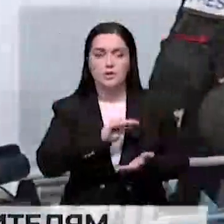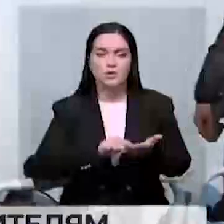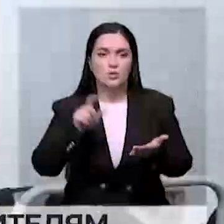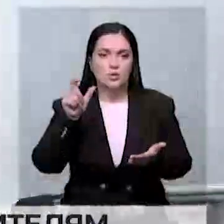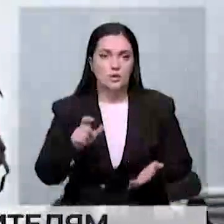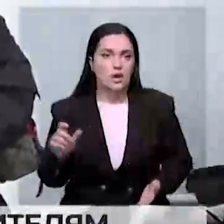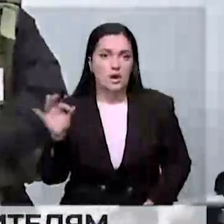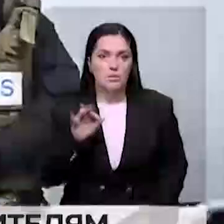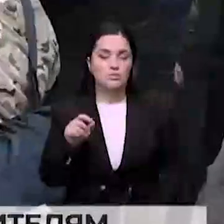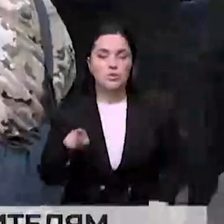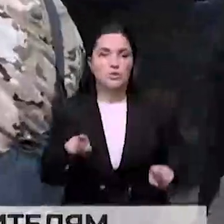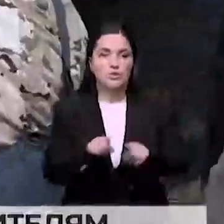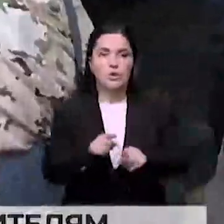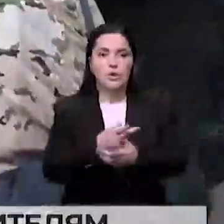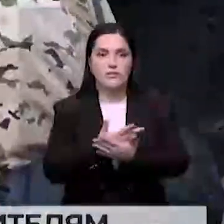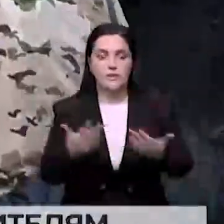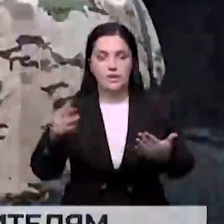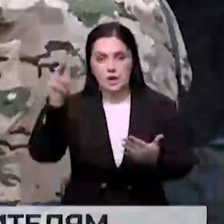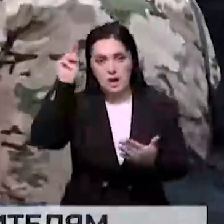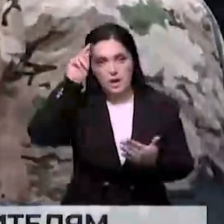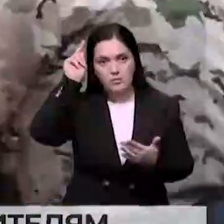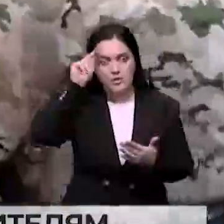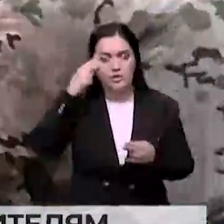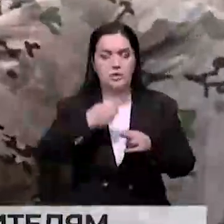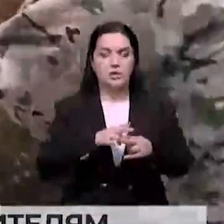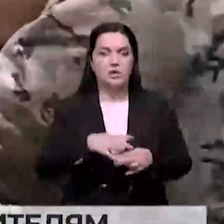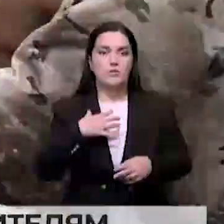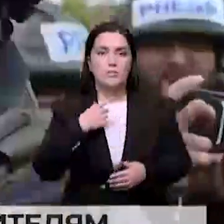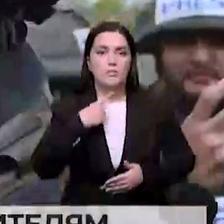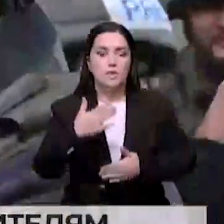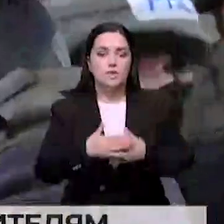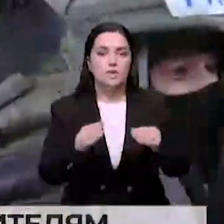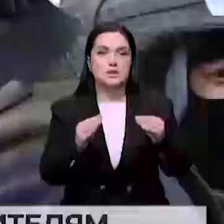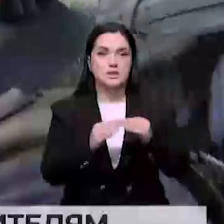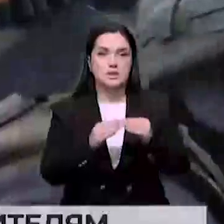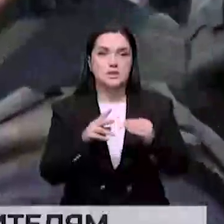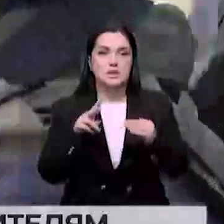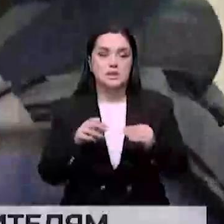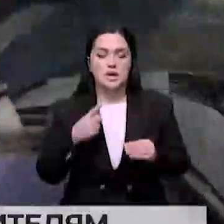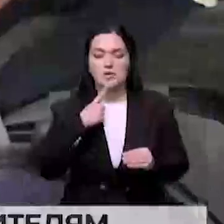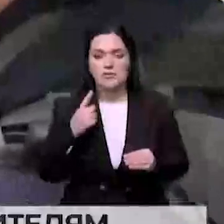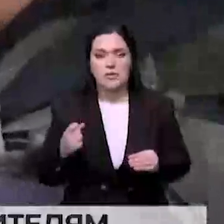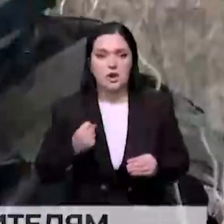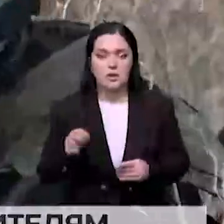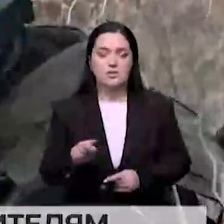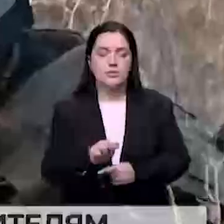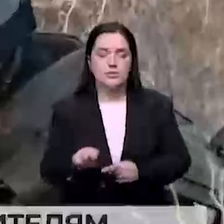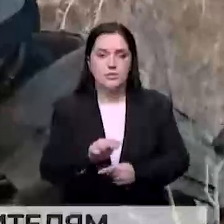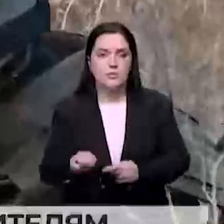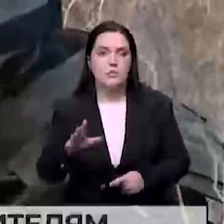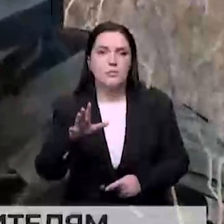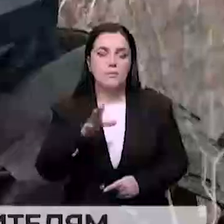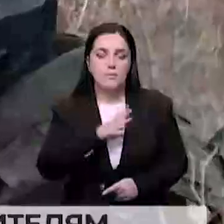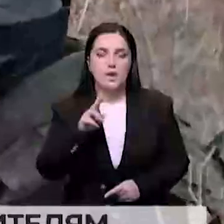говорит о том, что такой вид обучения продолжает оставаться актуальным. Почти за 10 лет военный дискурс прошли больше